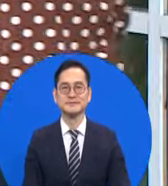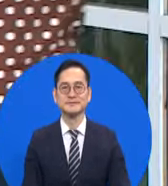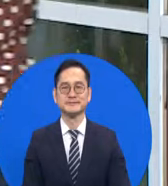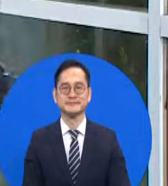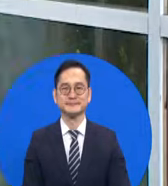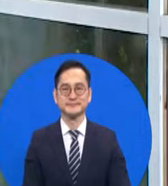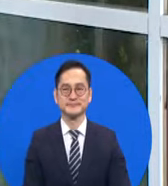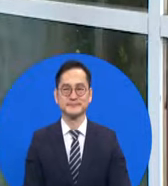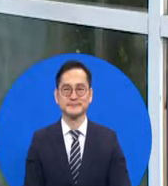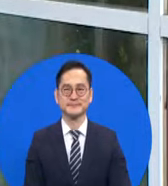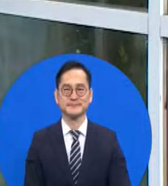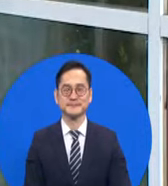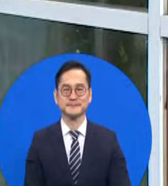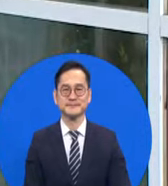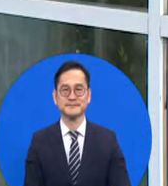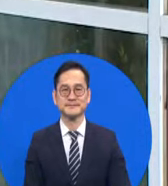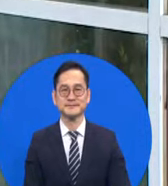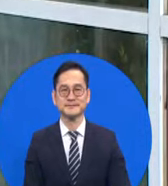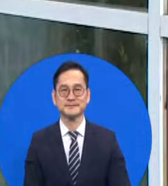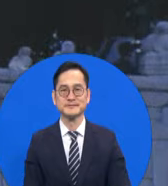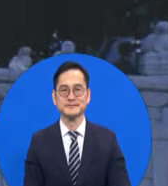채널A 뉴스 이혜주입니다.